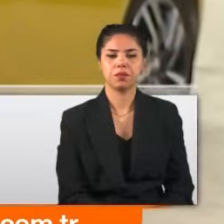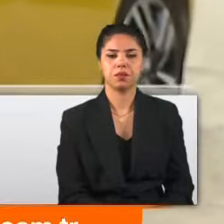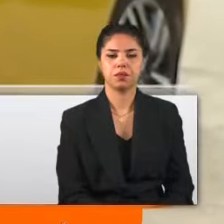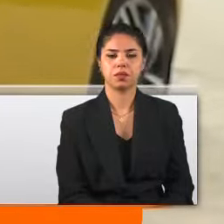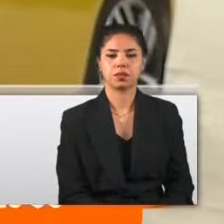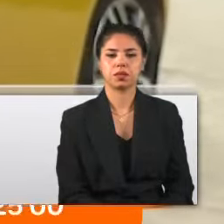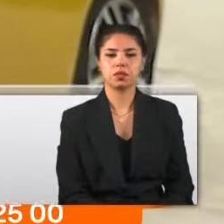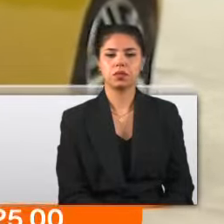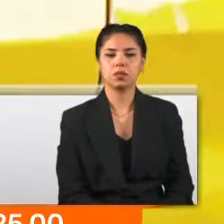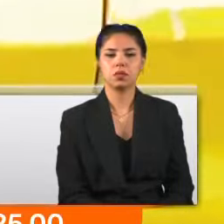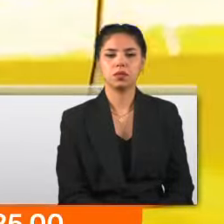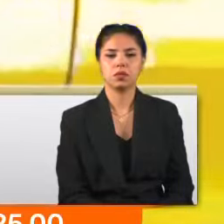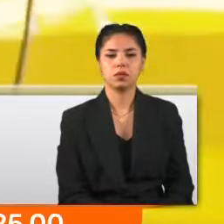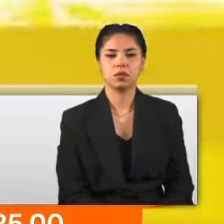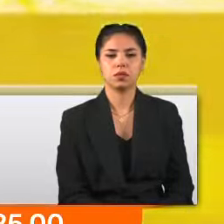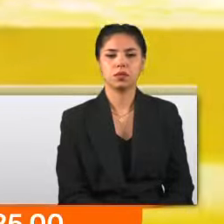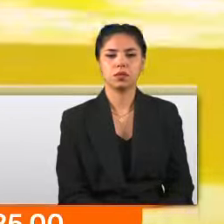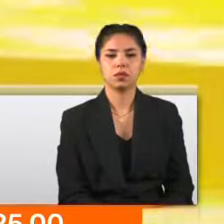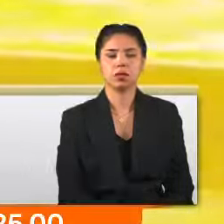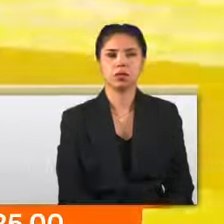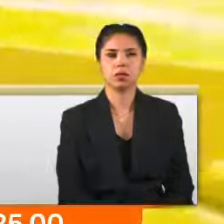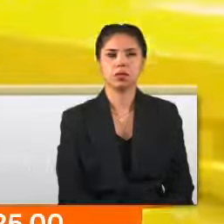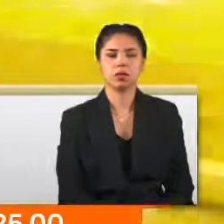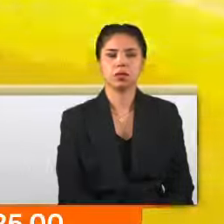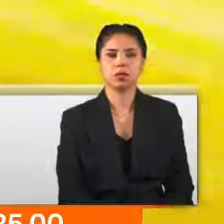anlayamadık sıfır araç aldığımız için.